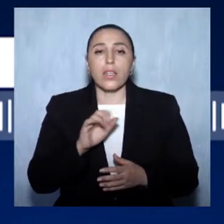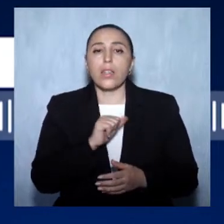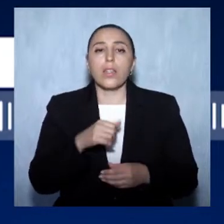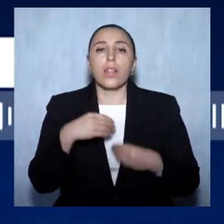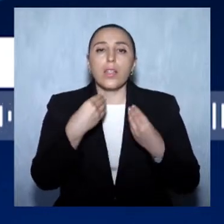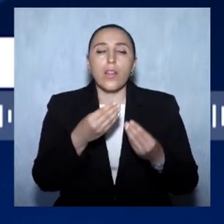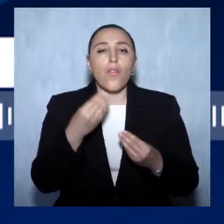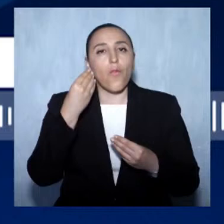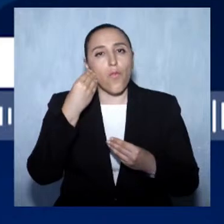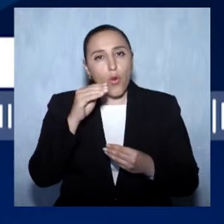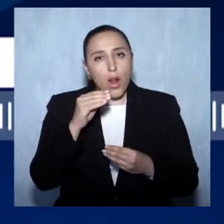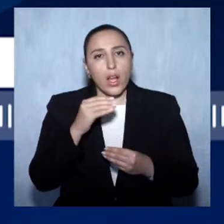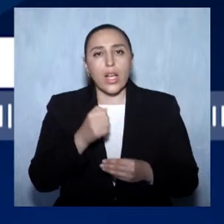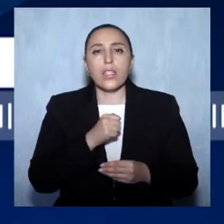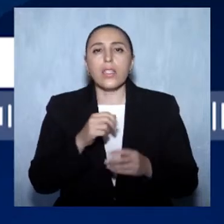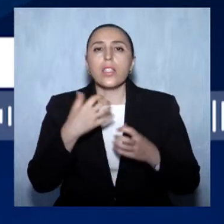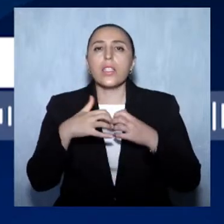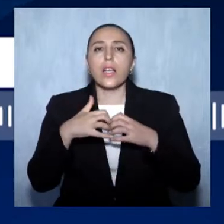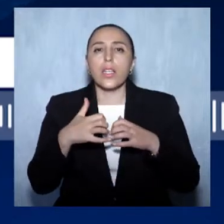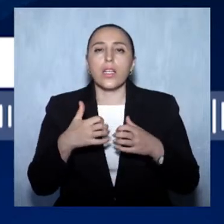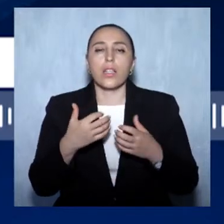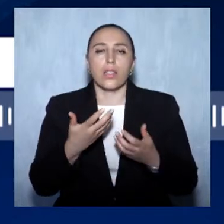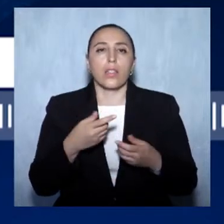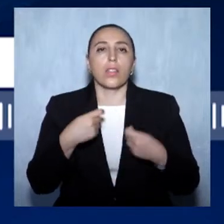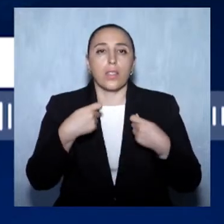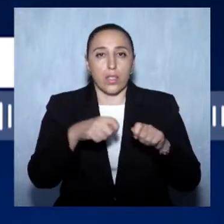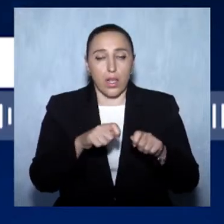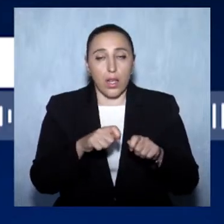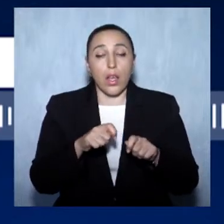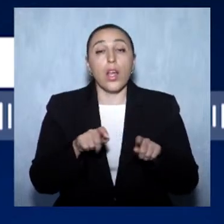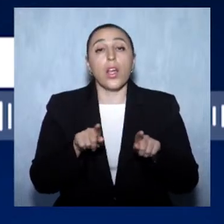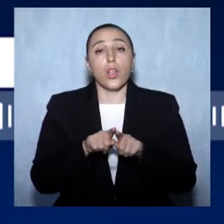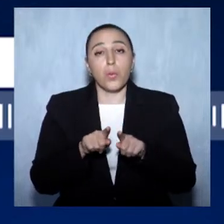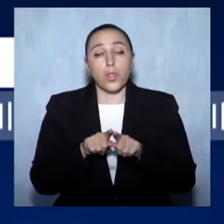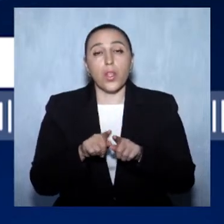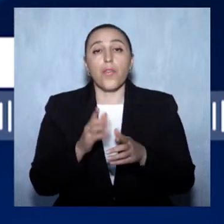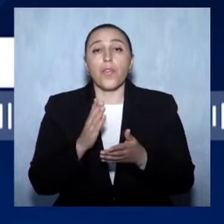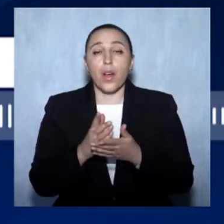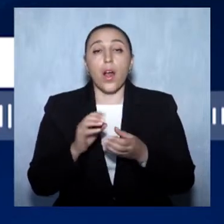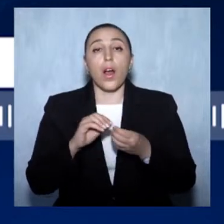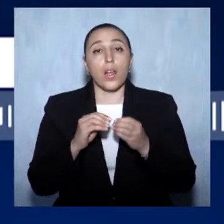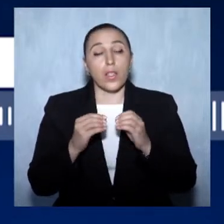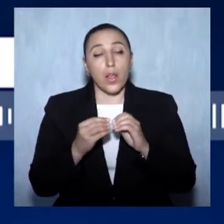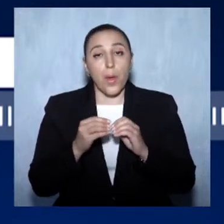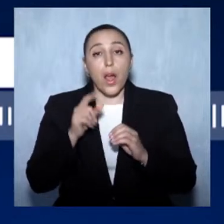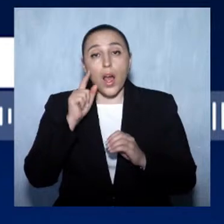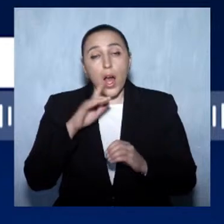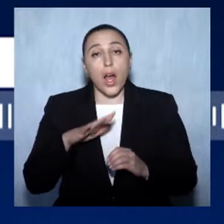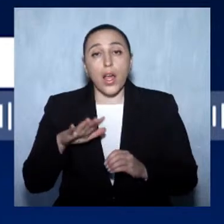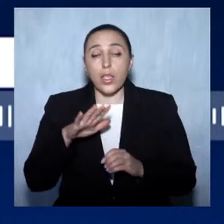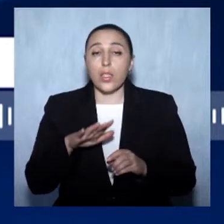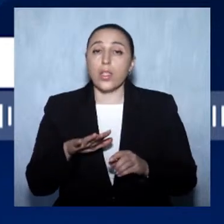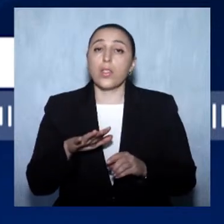արդիական եւ որակյալ սպառազինություն, եւ անշուշտ կա այն խնդիրը, որ Հայաստանը